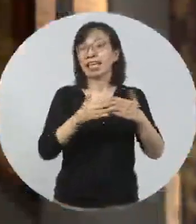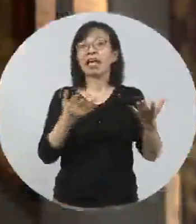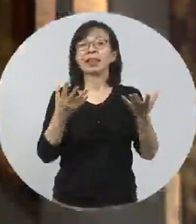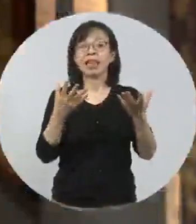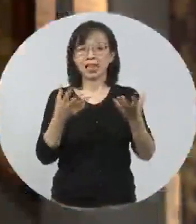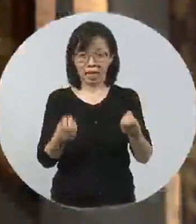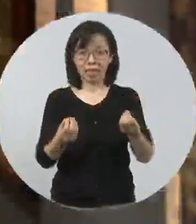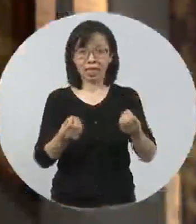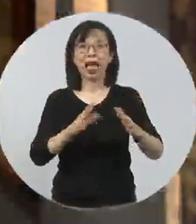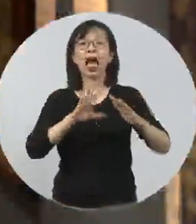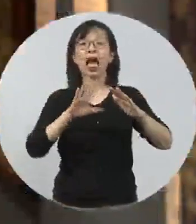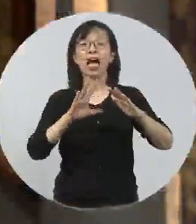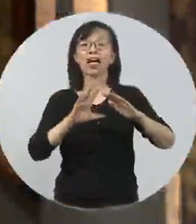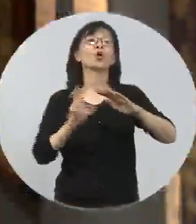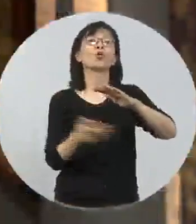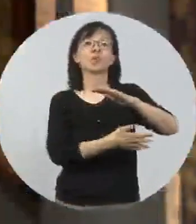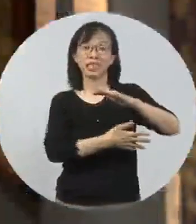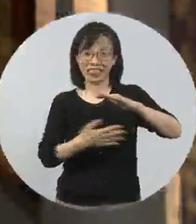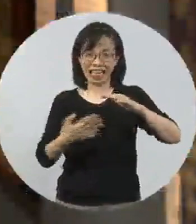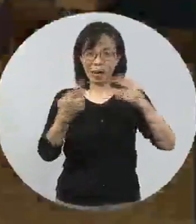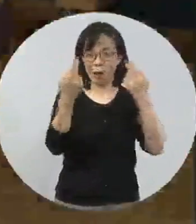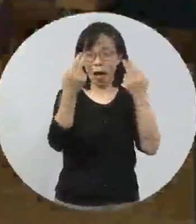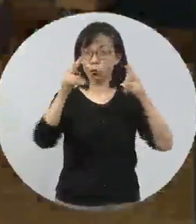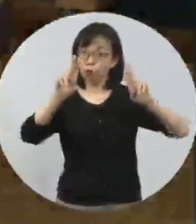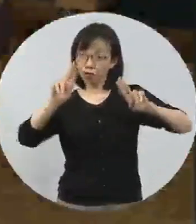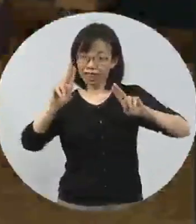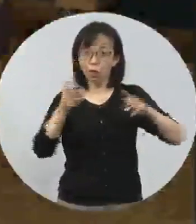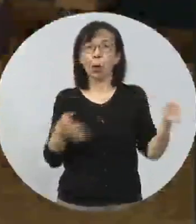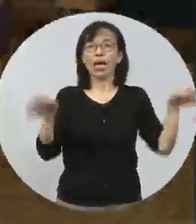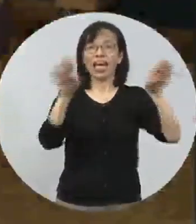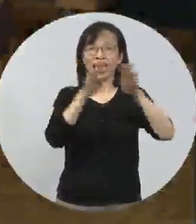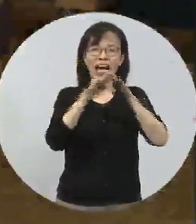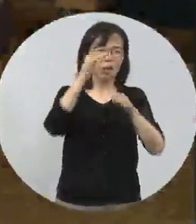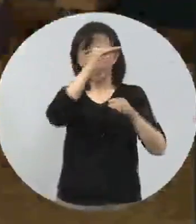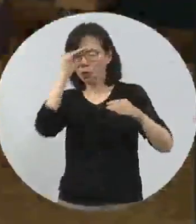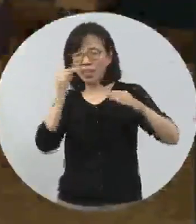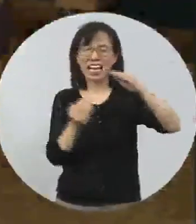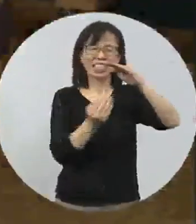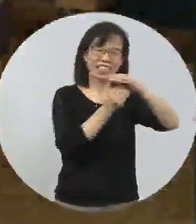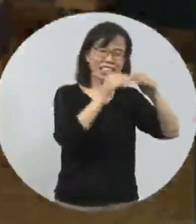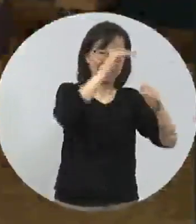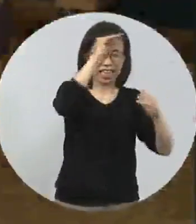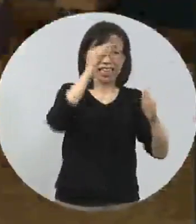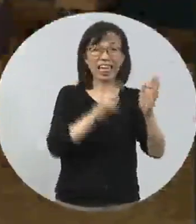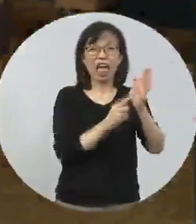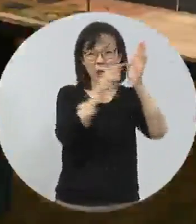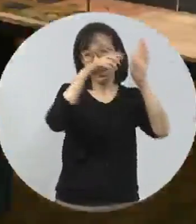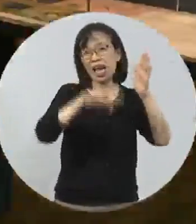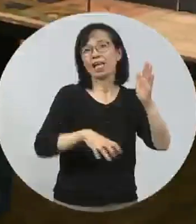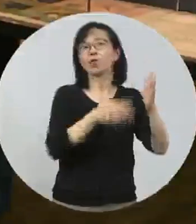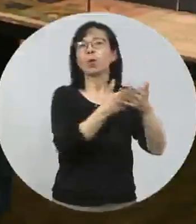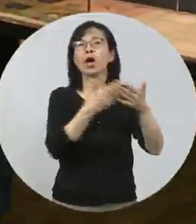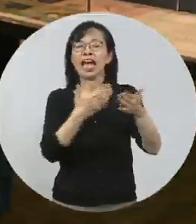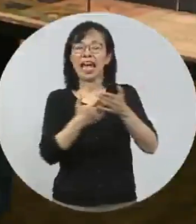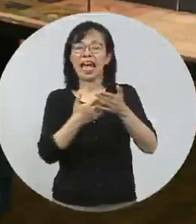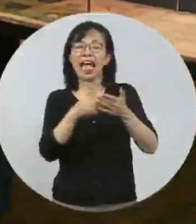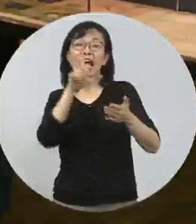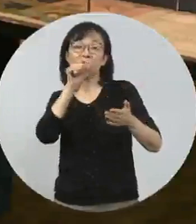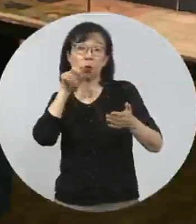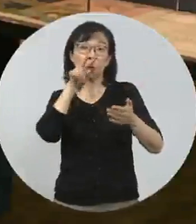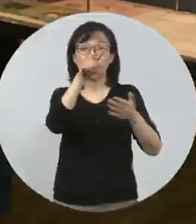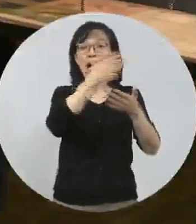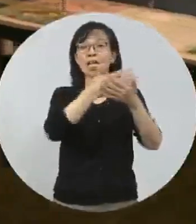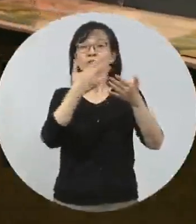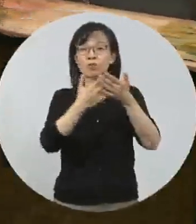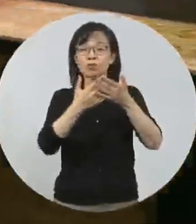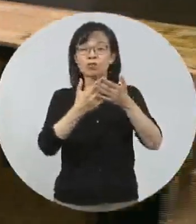藤沢浮世絵館では、見渡す絶景名所へ鳥観図の魅力が開催されました。